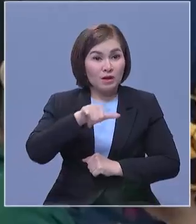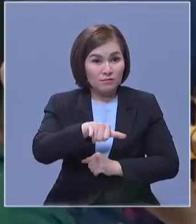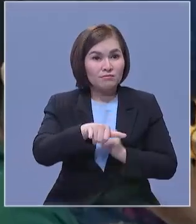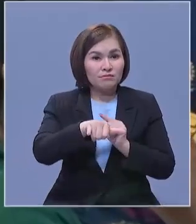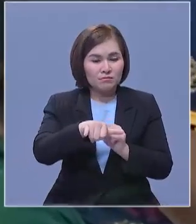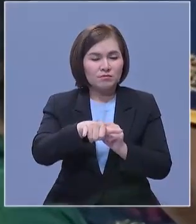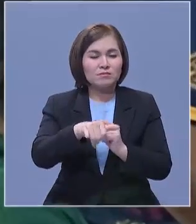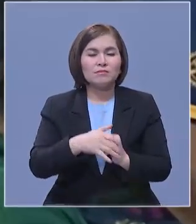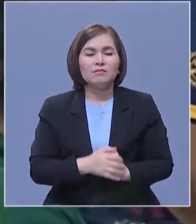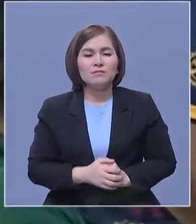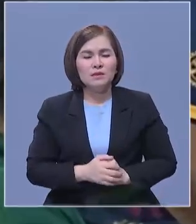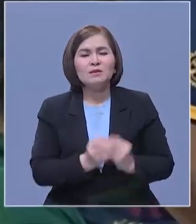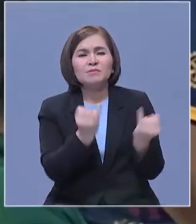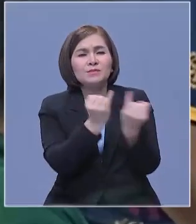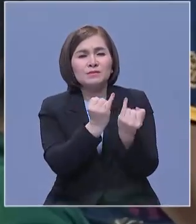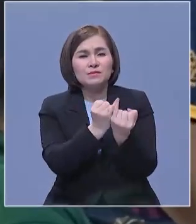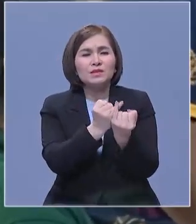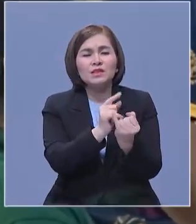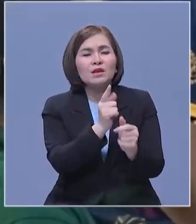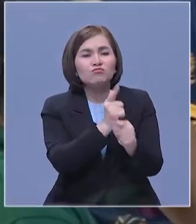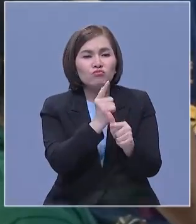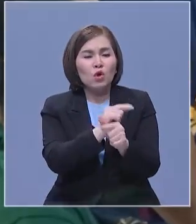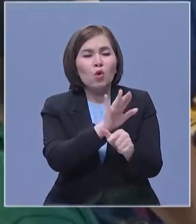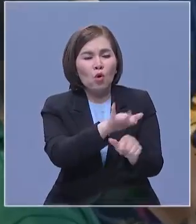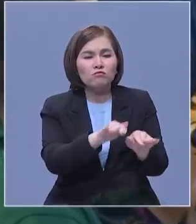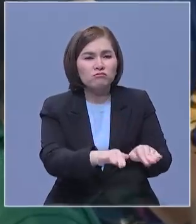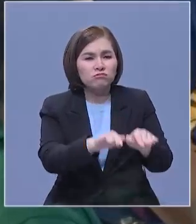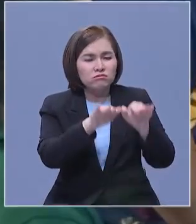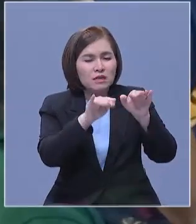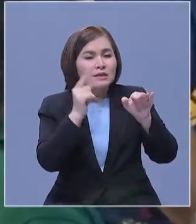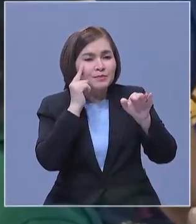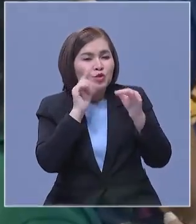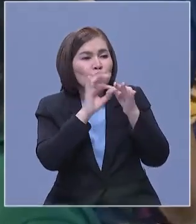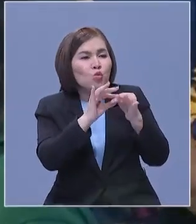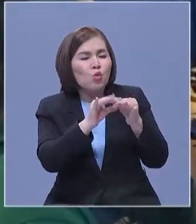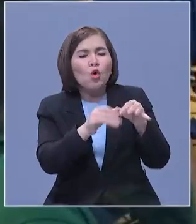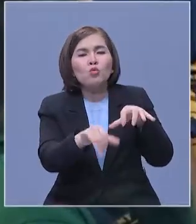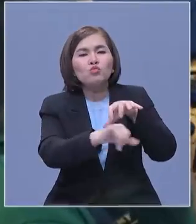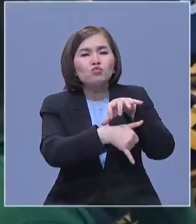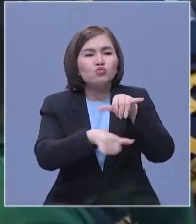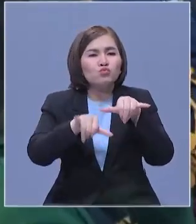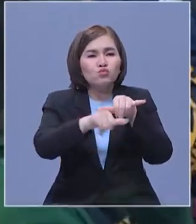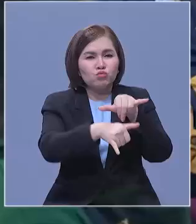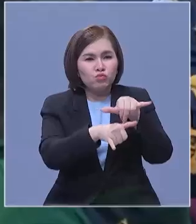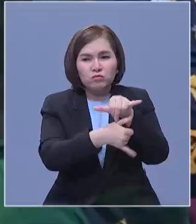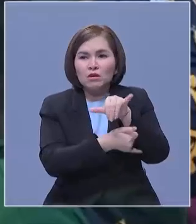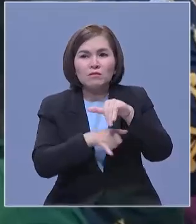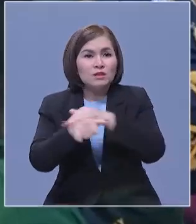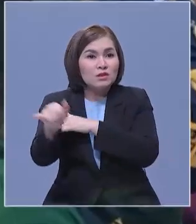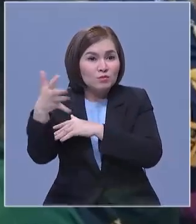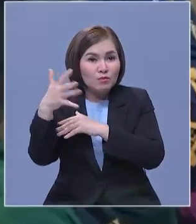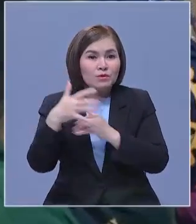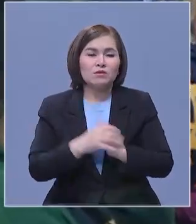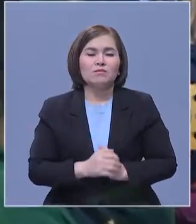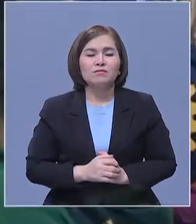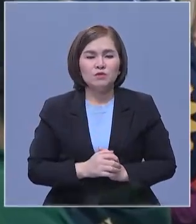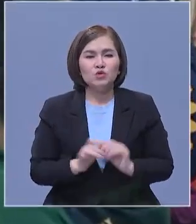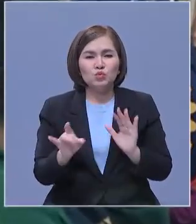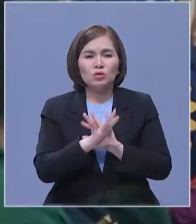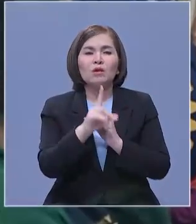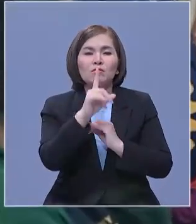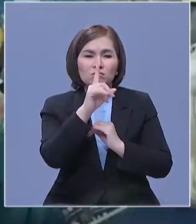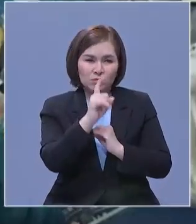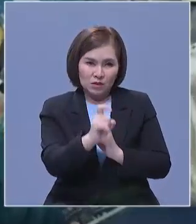ก่เป็นสุนัขคู่ใจของคุณตาคาดว่าก็คงจะเป็นห่วงคุณตานะครับจนไม่ยอมหนีไปไหนสำลักควันต